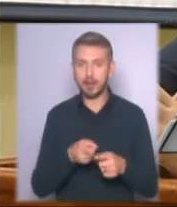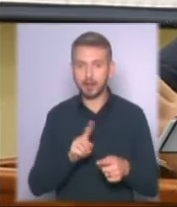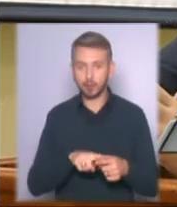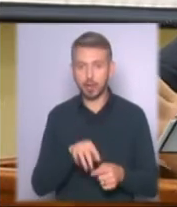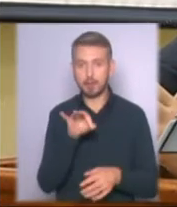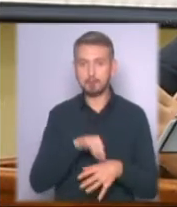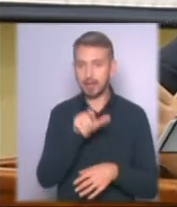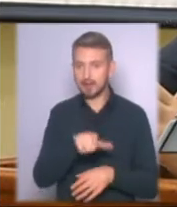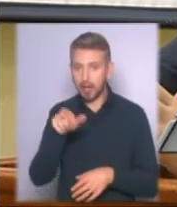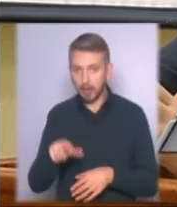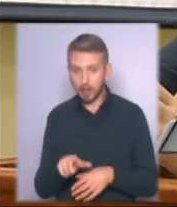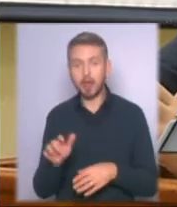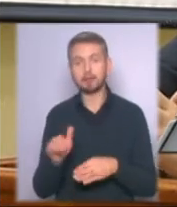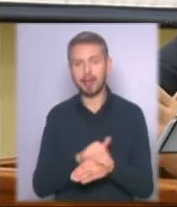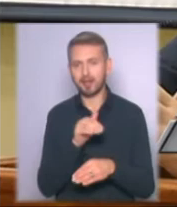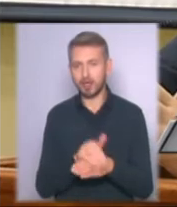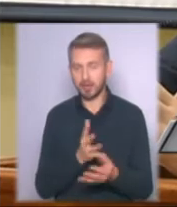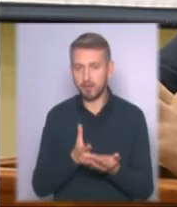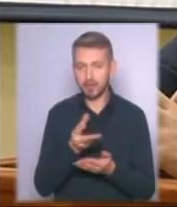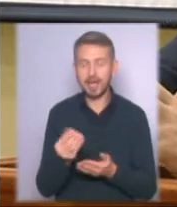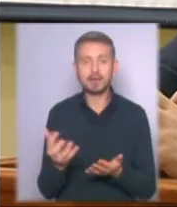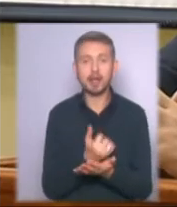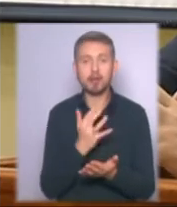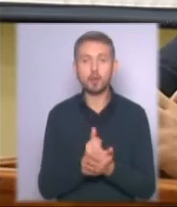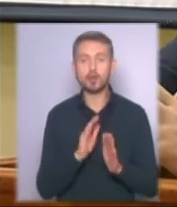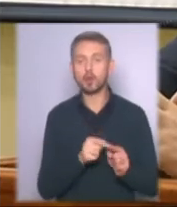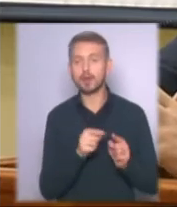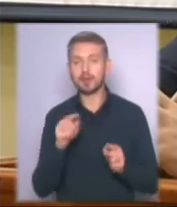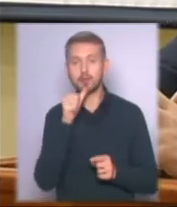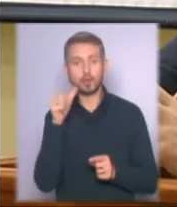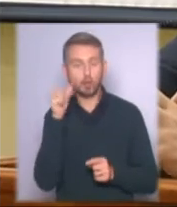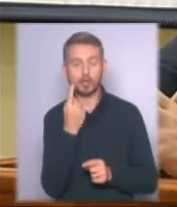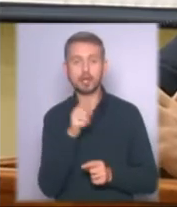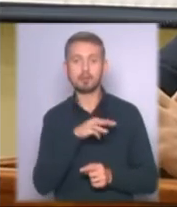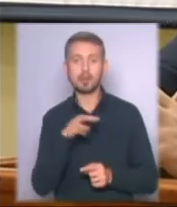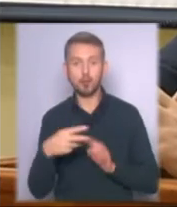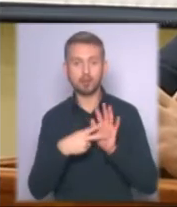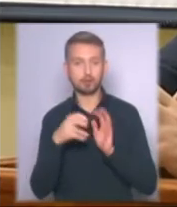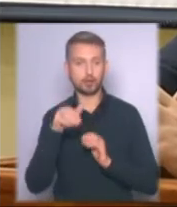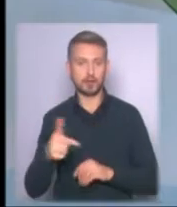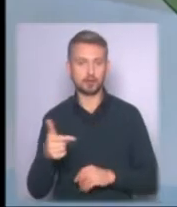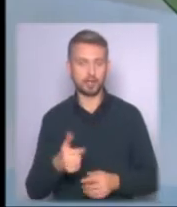пацієнти благотворительно вносили, заробив тільки за минулий рік 1 мільйон 700 тисяч гривень.